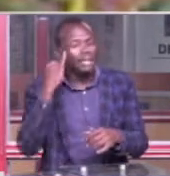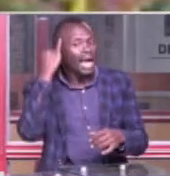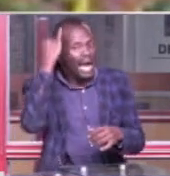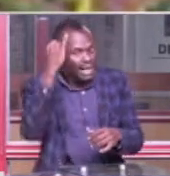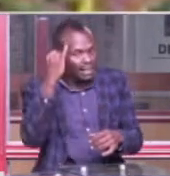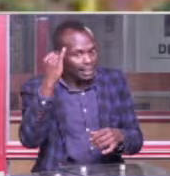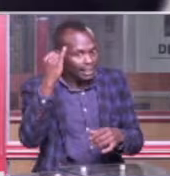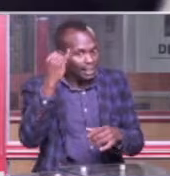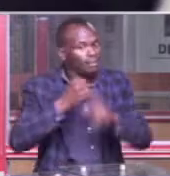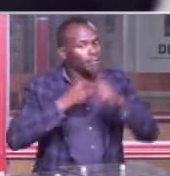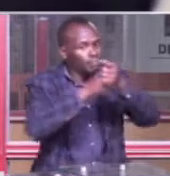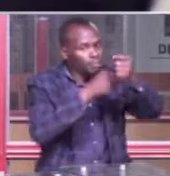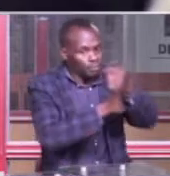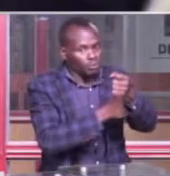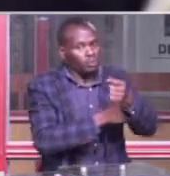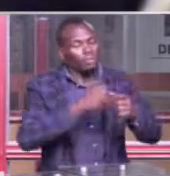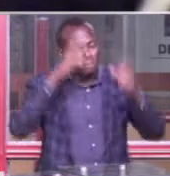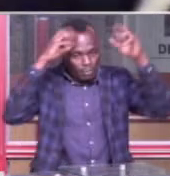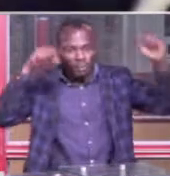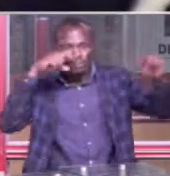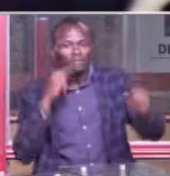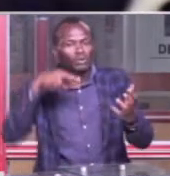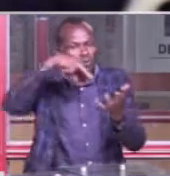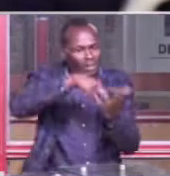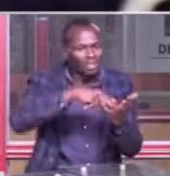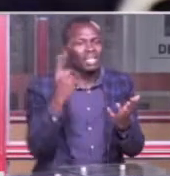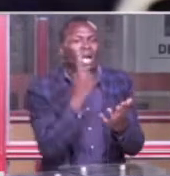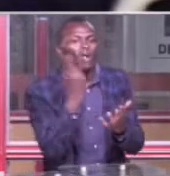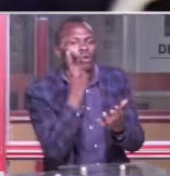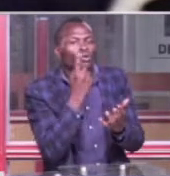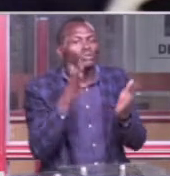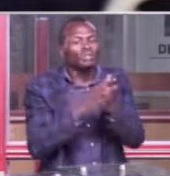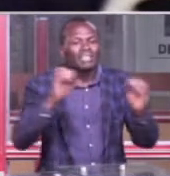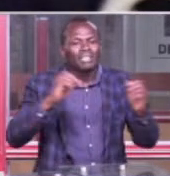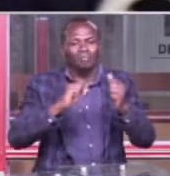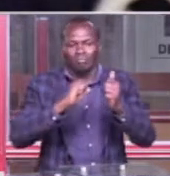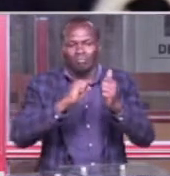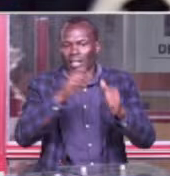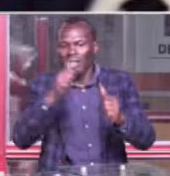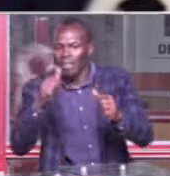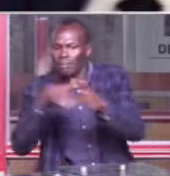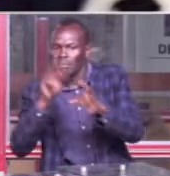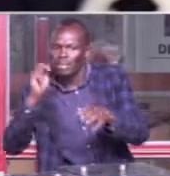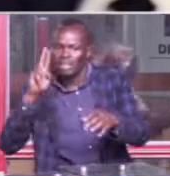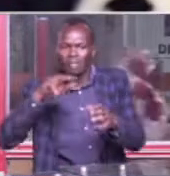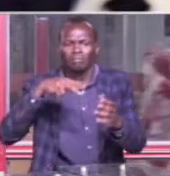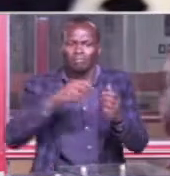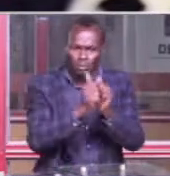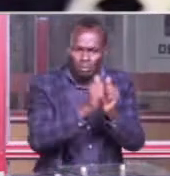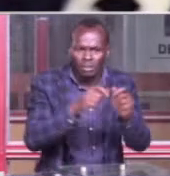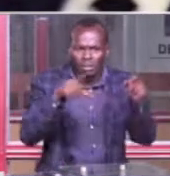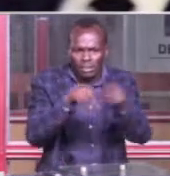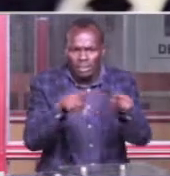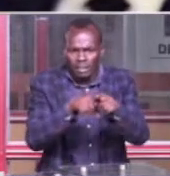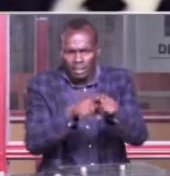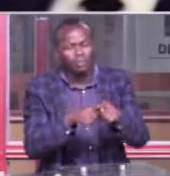kino kyayisibwa. Y'omu ono yayambalira ab'oludda oluvuganya ssaako ababaka ba NRM abaali bawakanya eky'okujja ekkomo